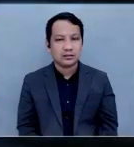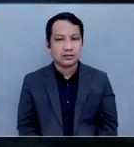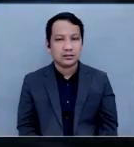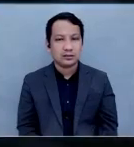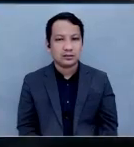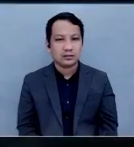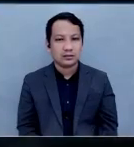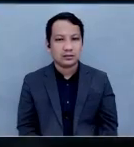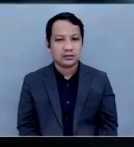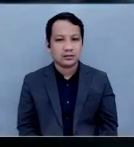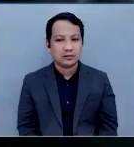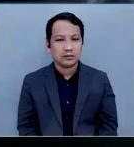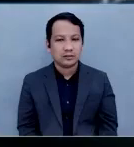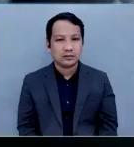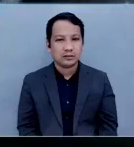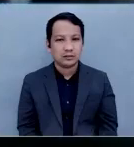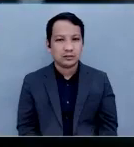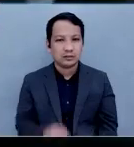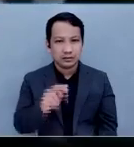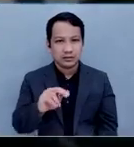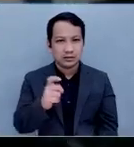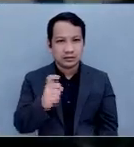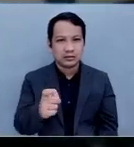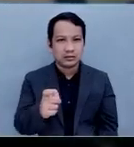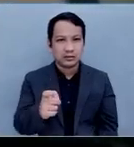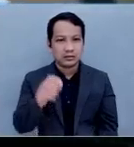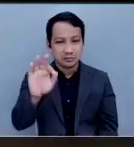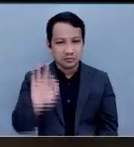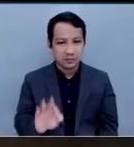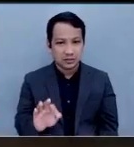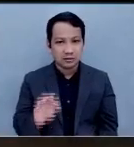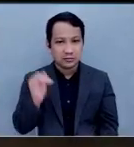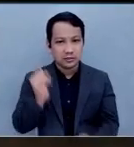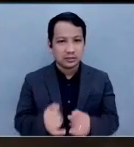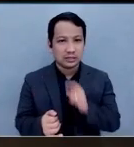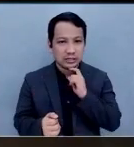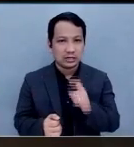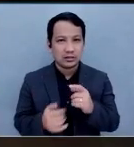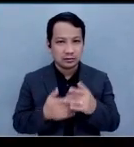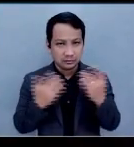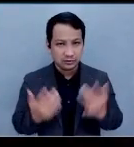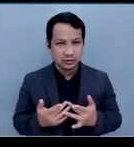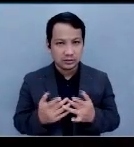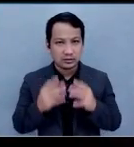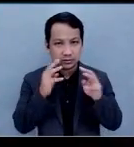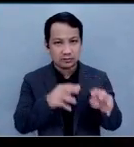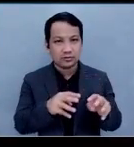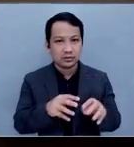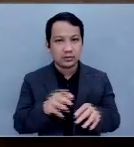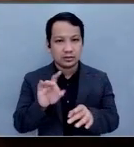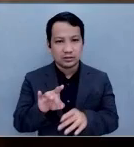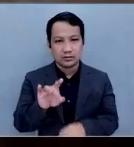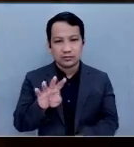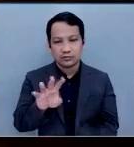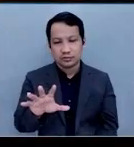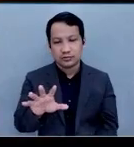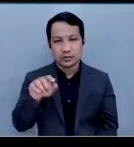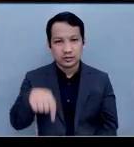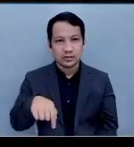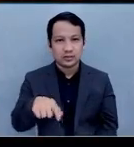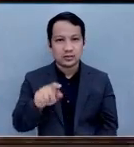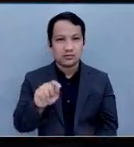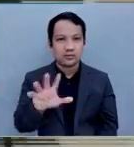Nix! Nix! Hanggang Biyernes na lang ang The Iron Heart at mapapanood yan tuwing 8:45 ng gabi dito